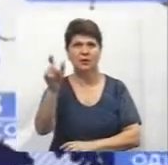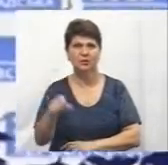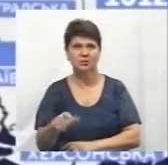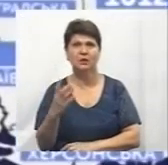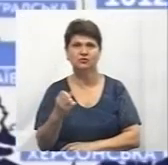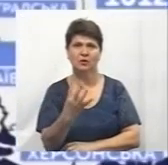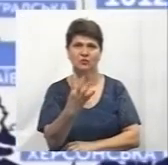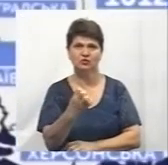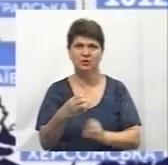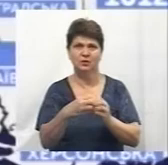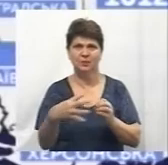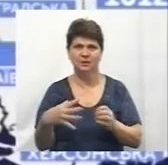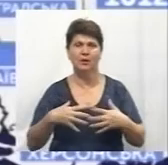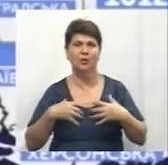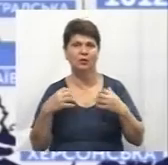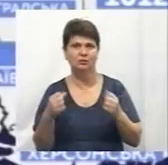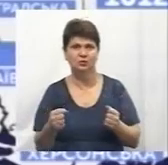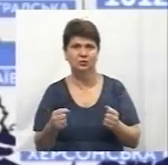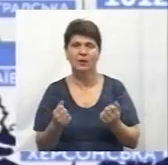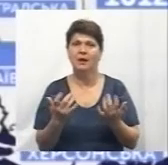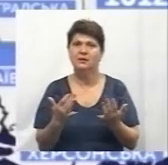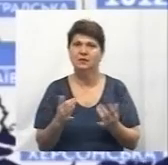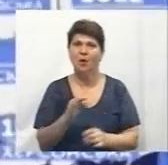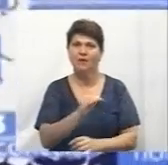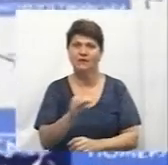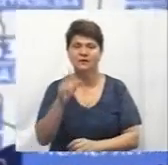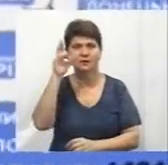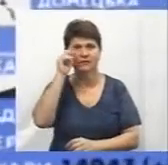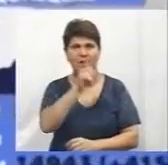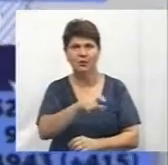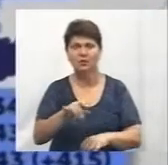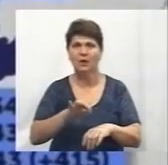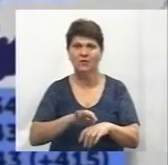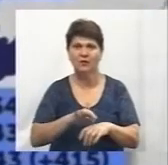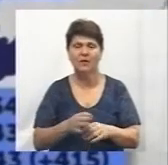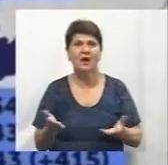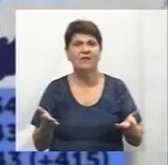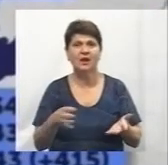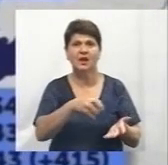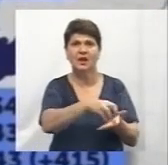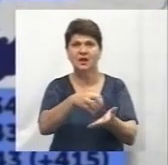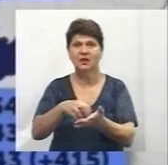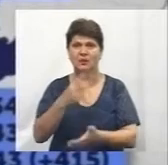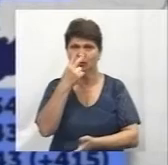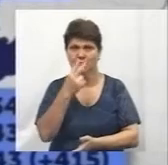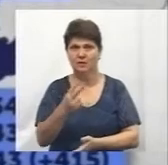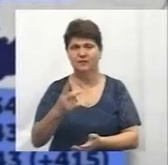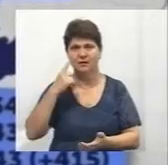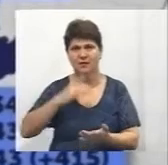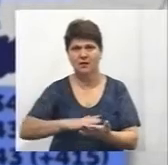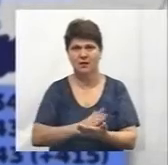ще 415 одужало. Скільки, за офіційними даними, людей хворіє і в яких регіонах, бачите на цій